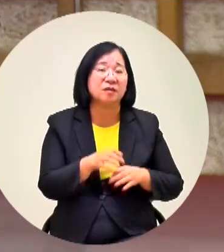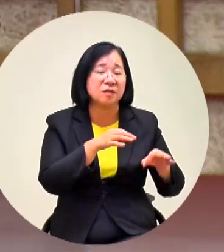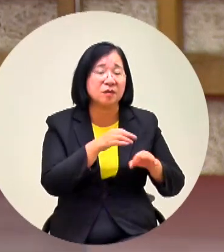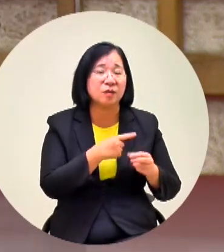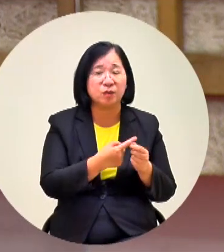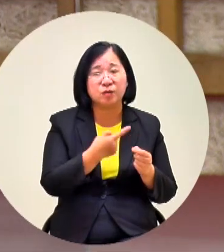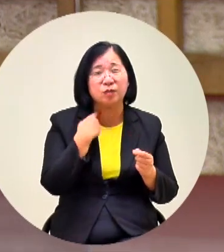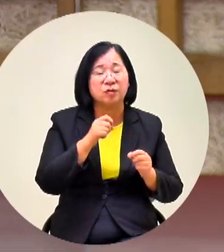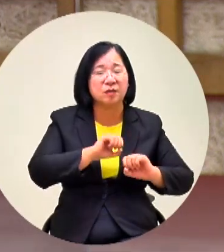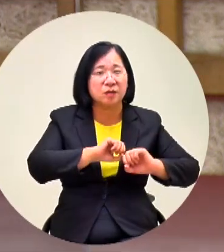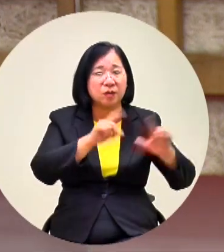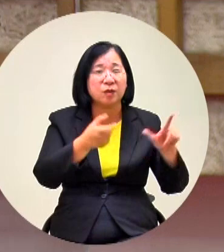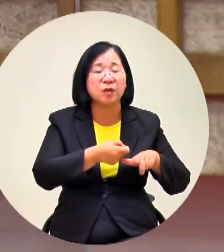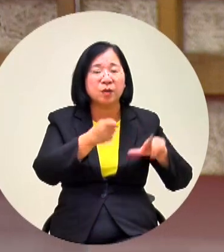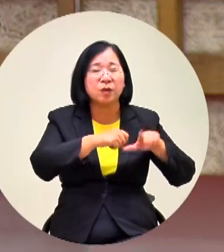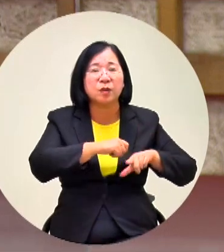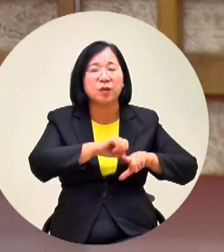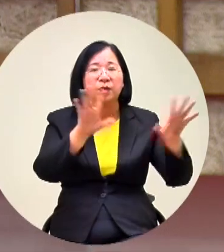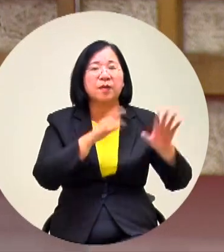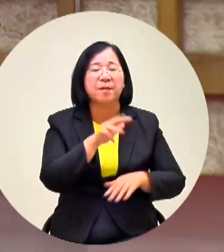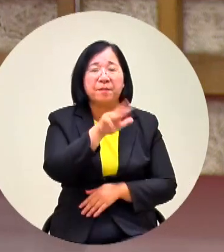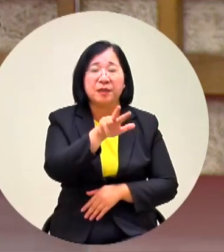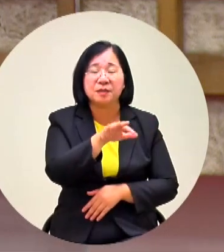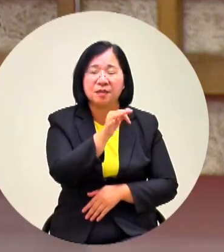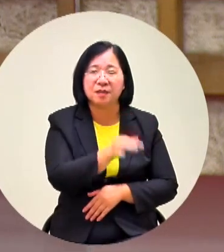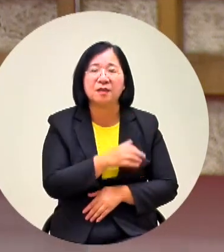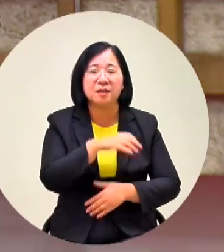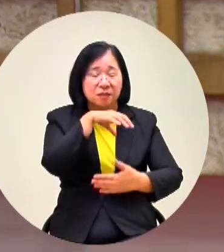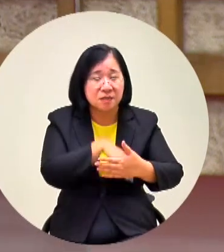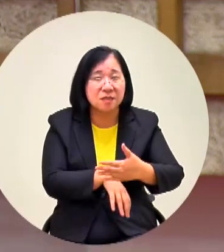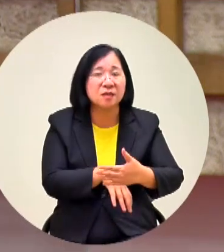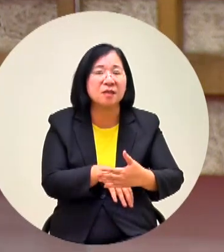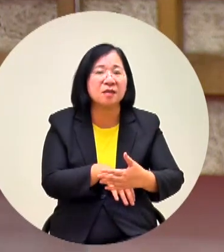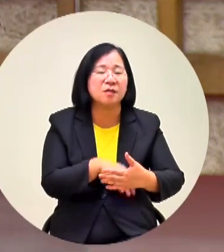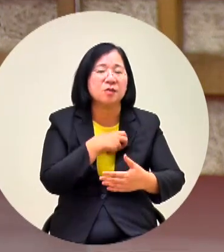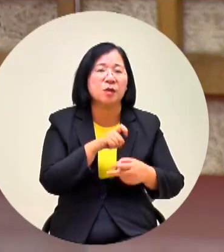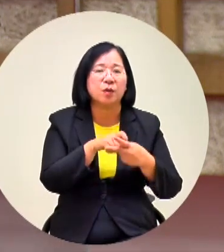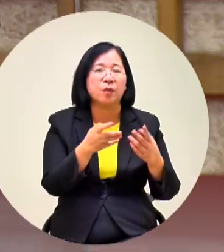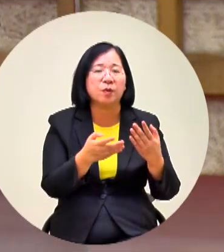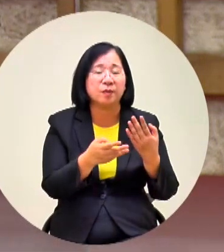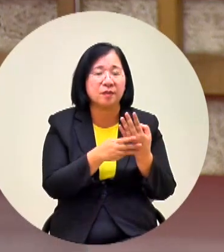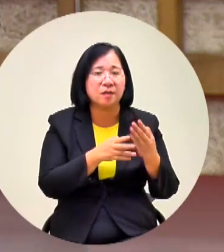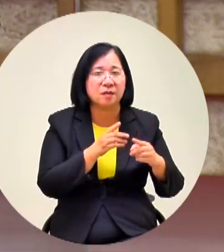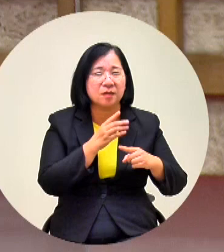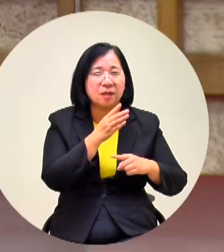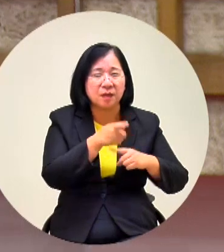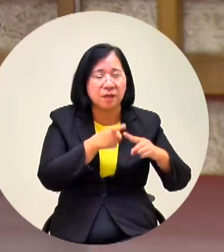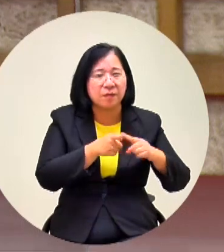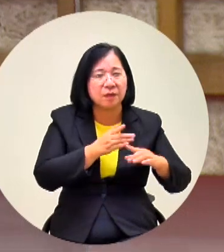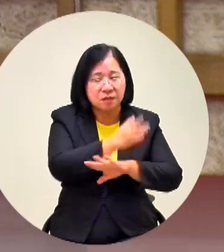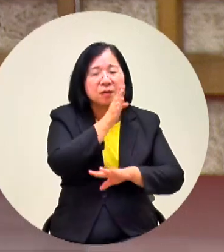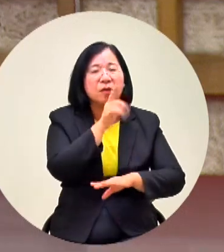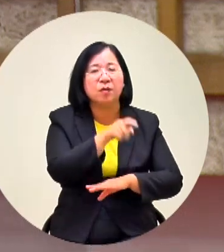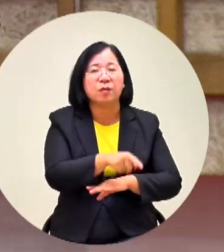说，有将近8000亿，其中工业就超过了一半，4000多亿，这是高雄的产业特色。台北呢是